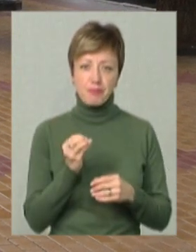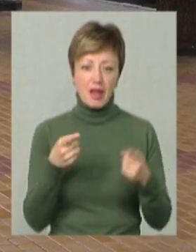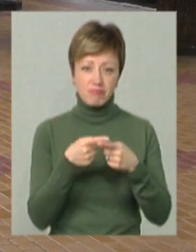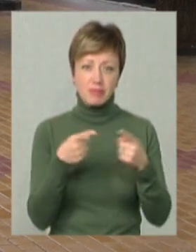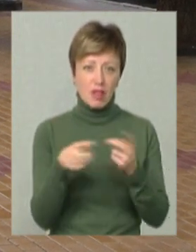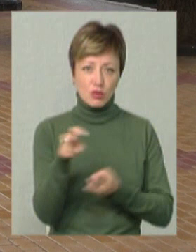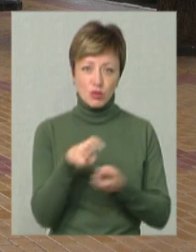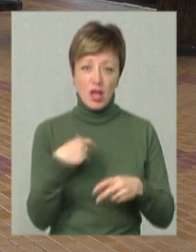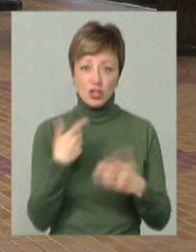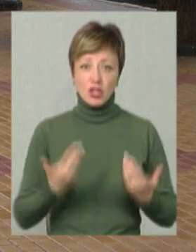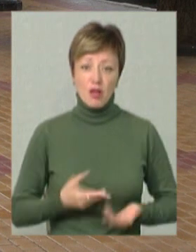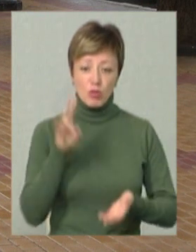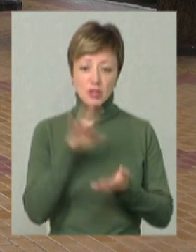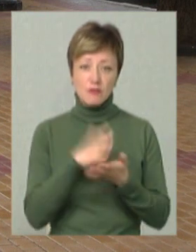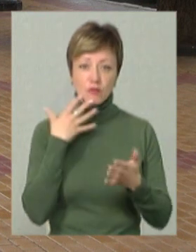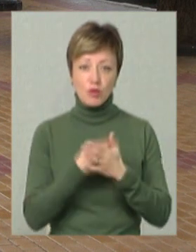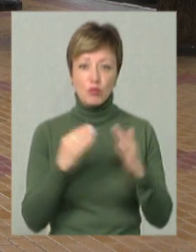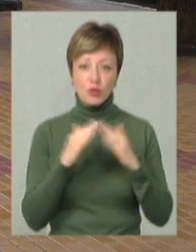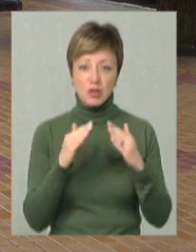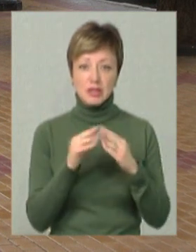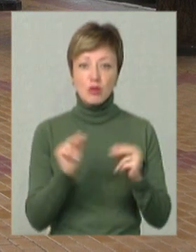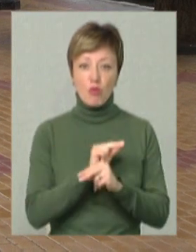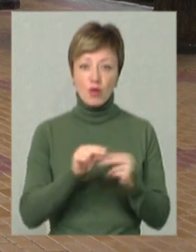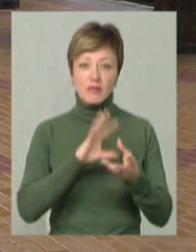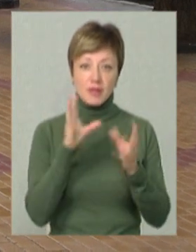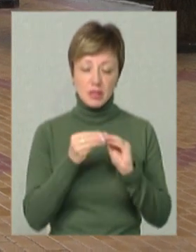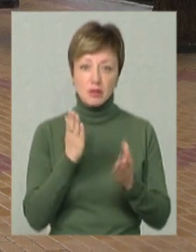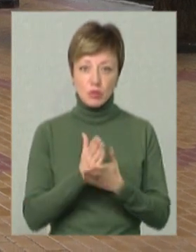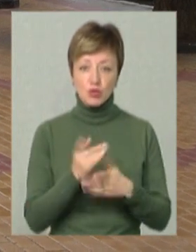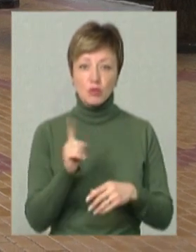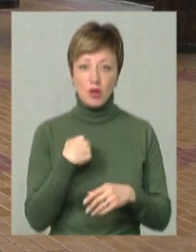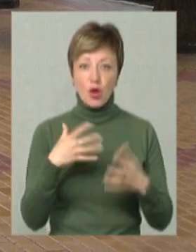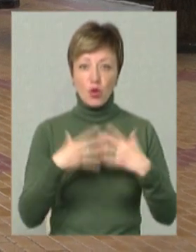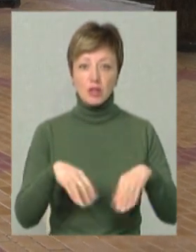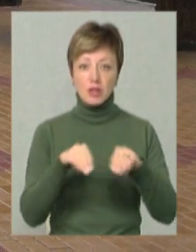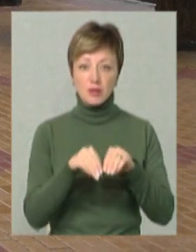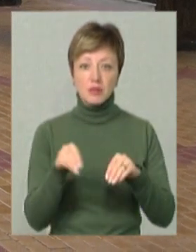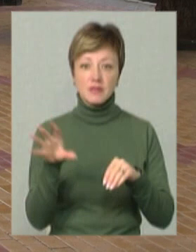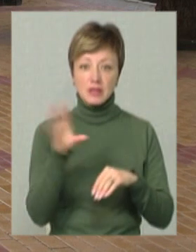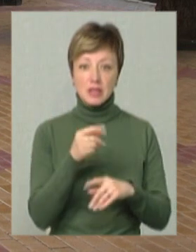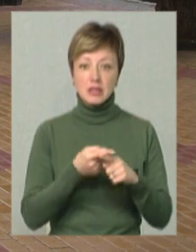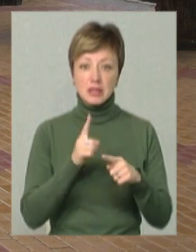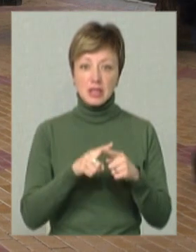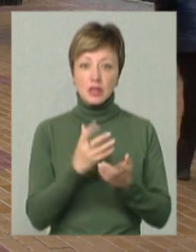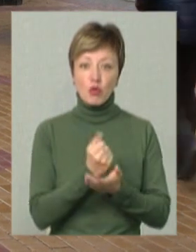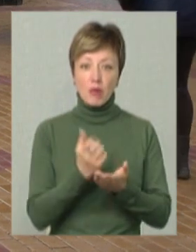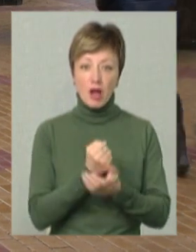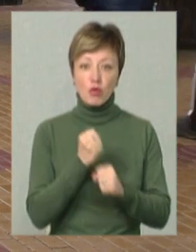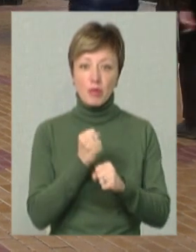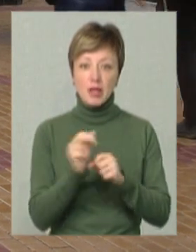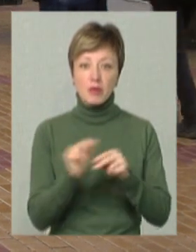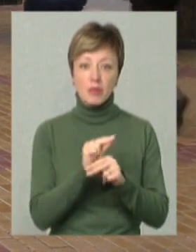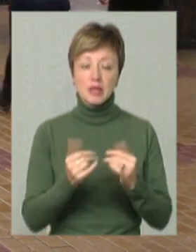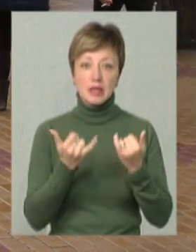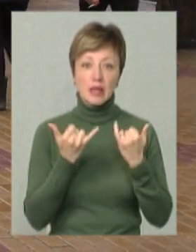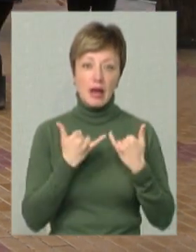наймала житло. Жила постійно в своєму будинку з ремонтом, зі всім, що ми родинно все це заробляли і робили ремонт